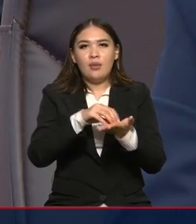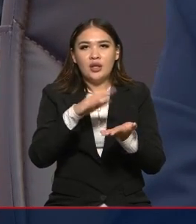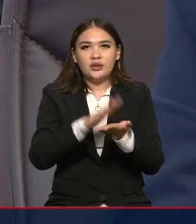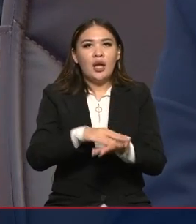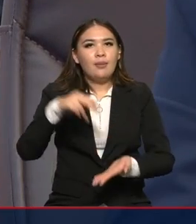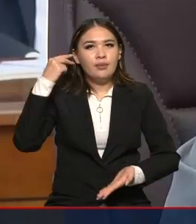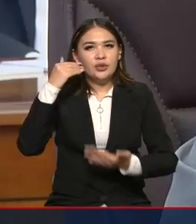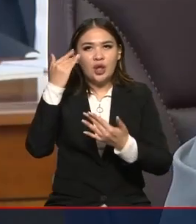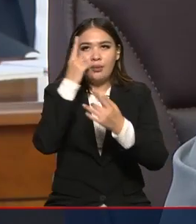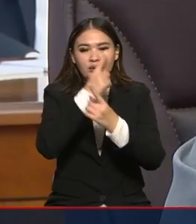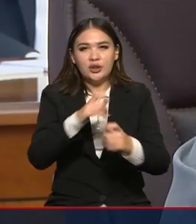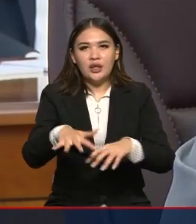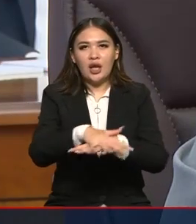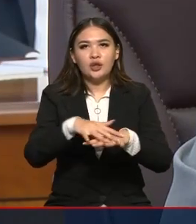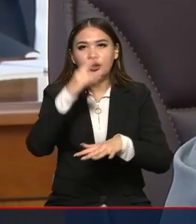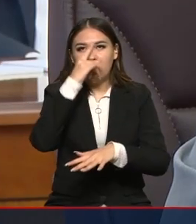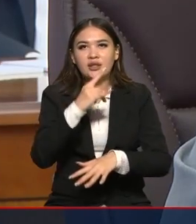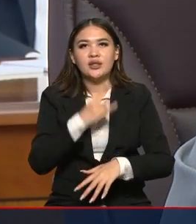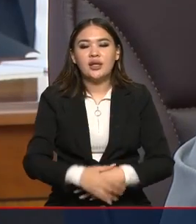президентом в послании народу Казахстана